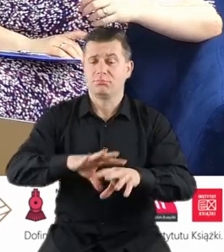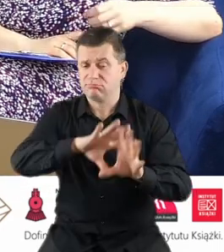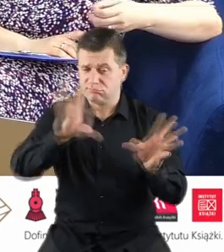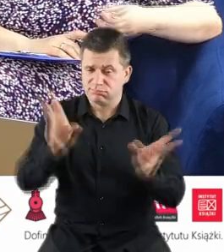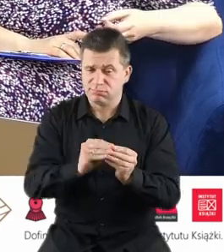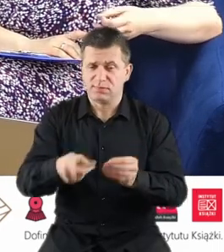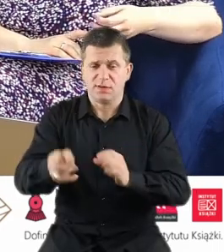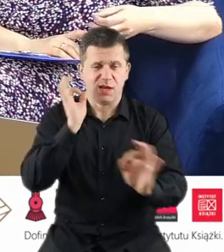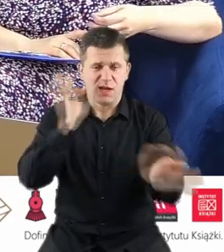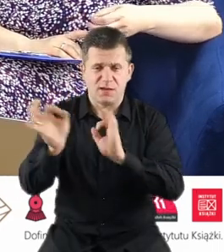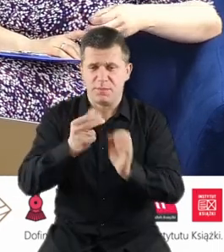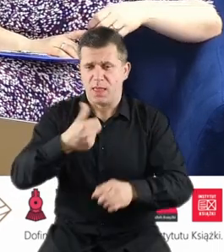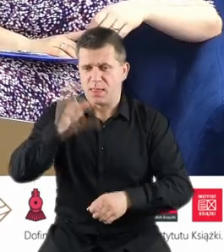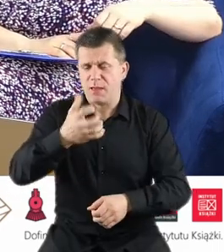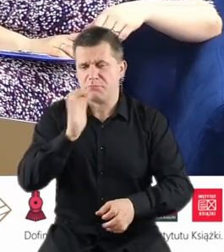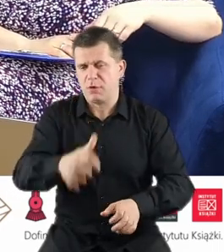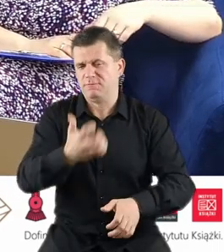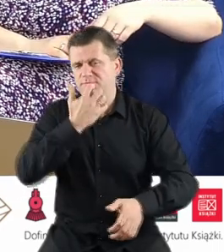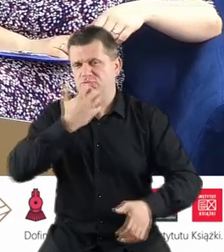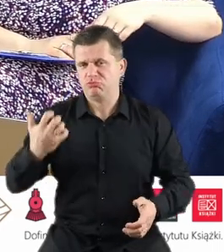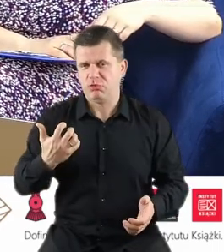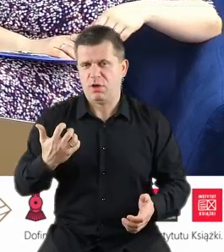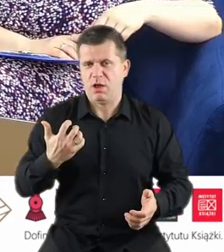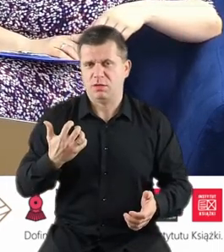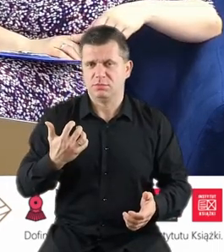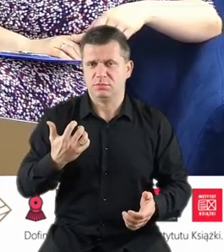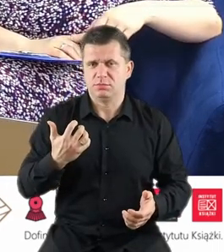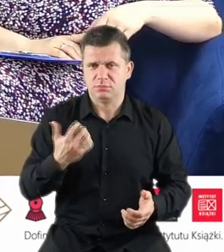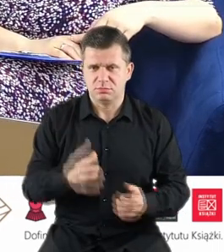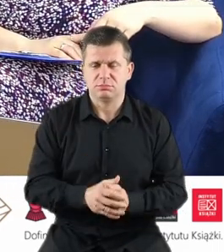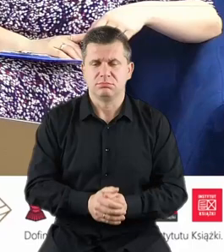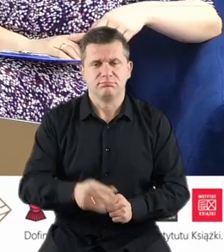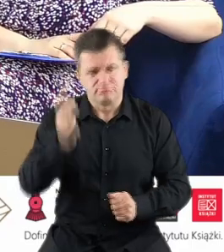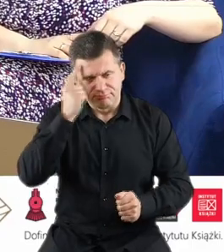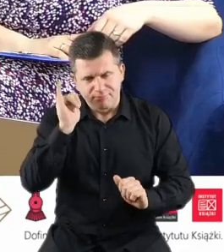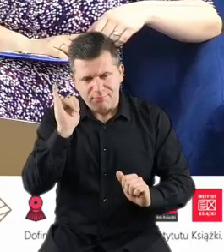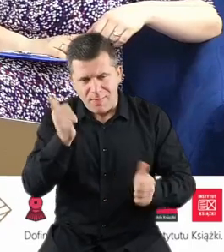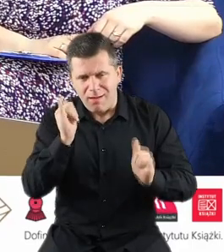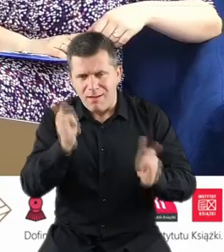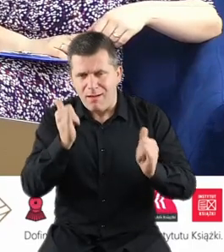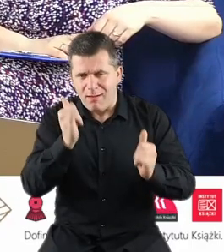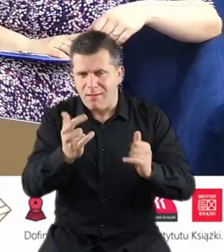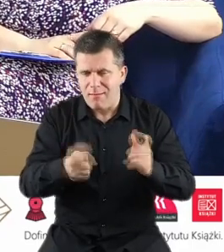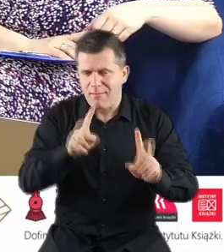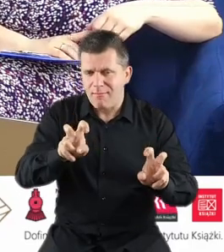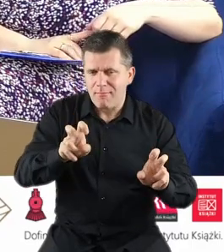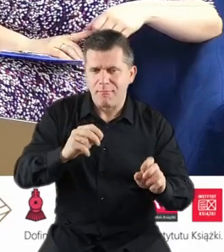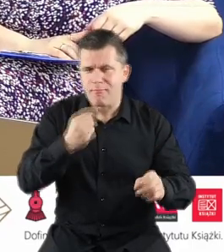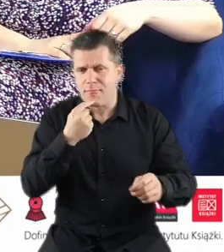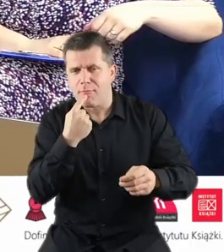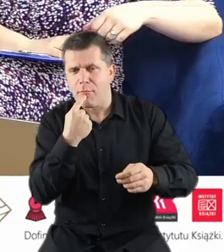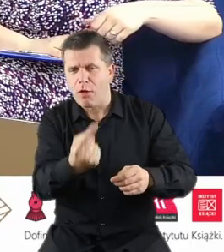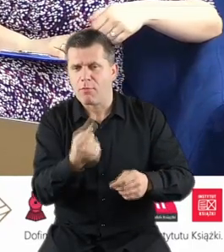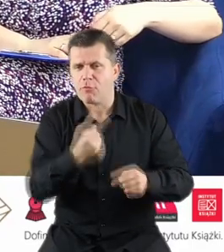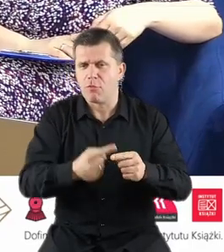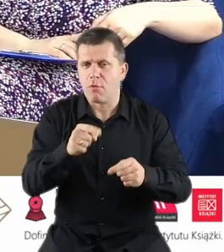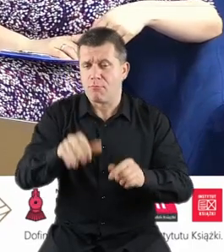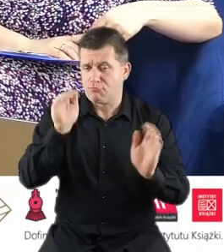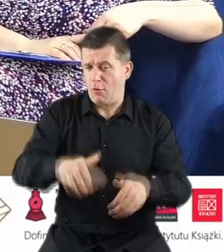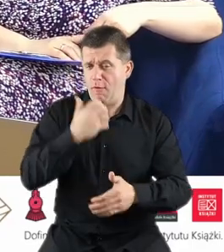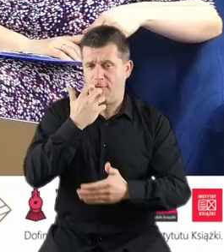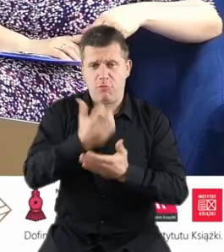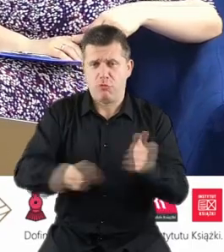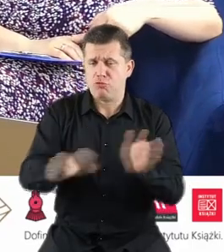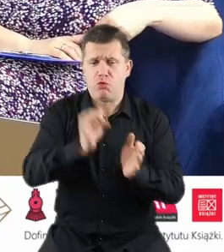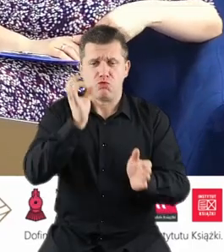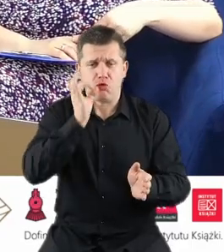stanie wcześniej niż oni wyciągnąć jakieś wnioski z tego. No, czy jest szansa, żeby to wykorzystywać do dobrych